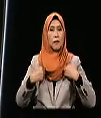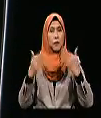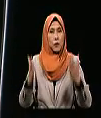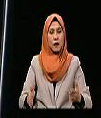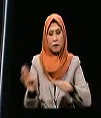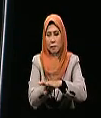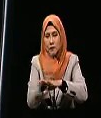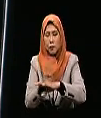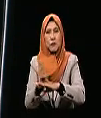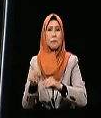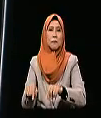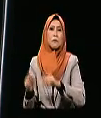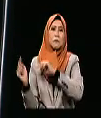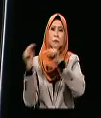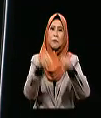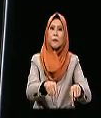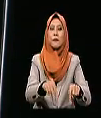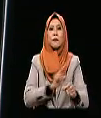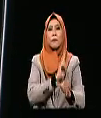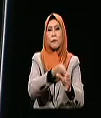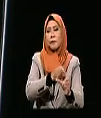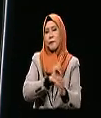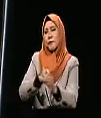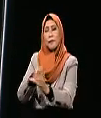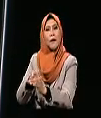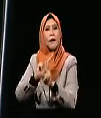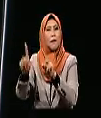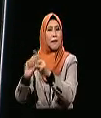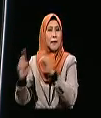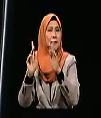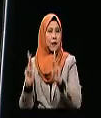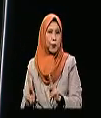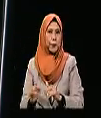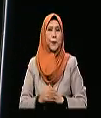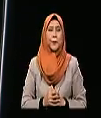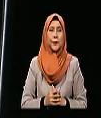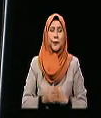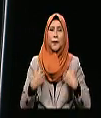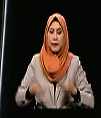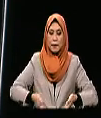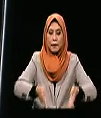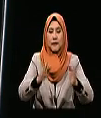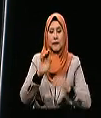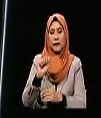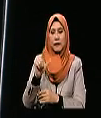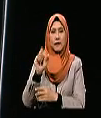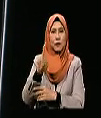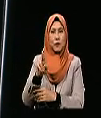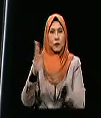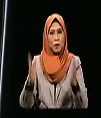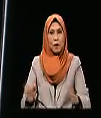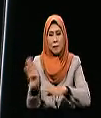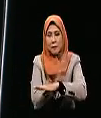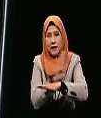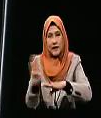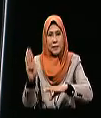terlampau sibuk. Kita nak supaya kehadiran penyertaan pelbagai kaum. Contohnya macam di Jalan Alor. Jalan Alor ni kebanyakannya orang yang berniaga ni